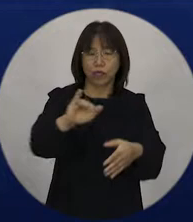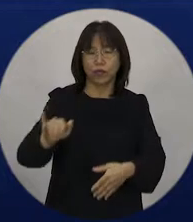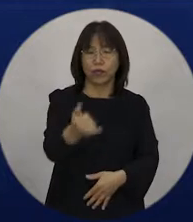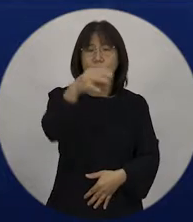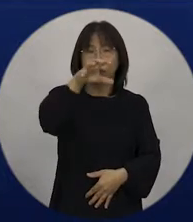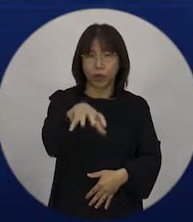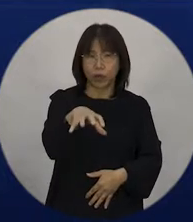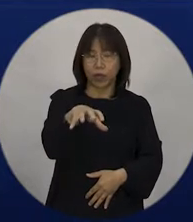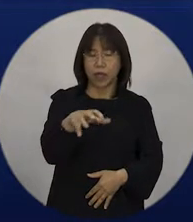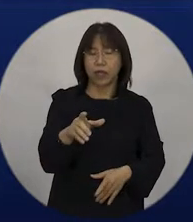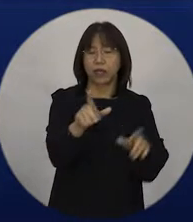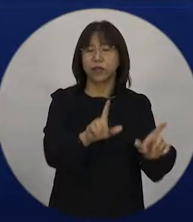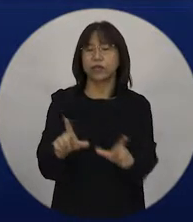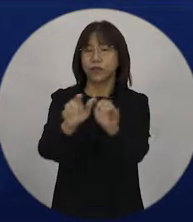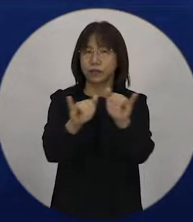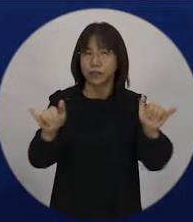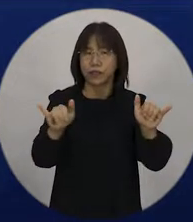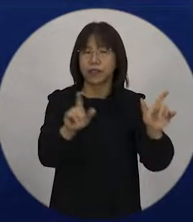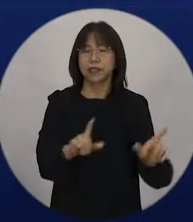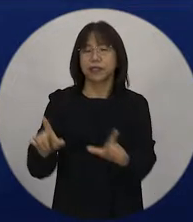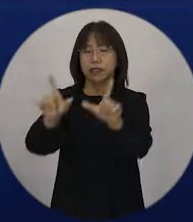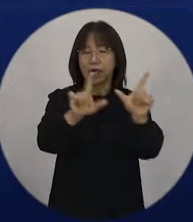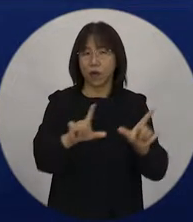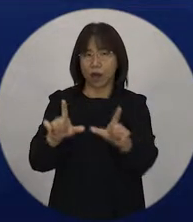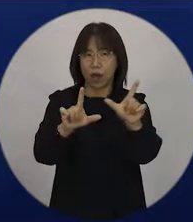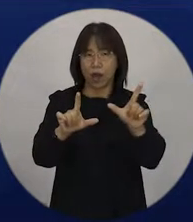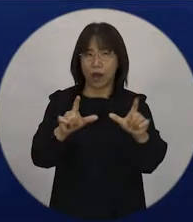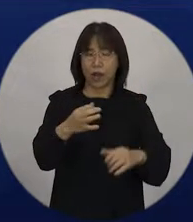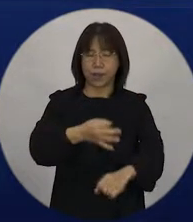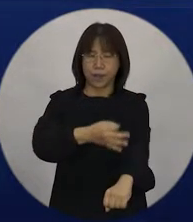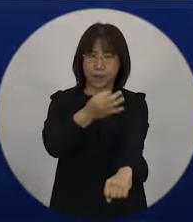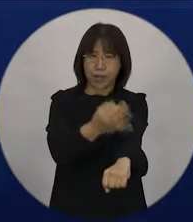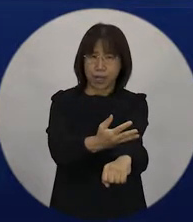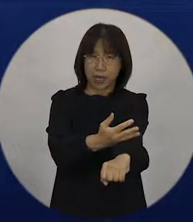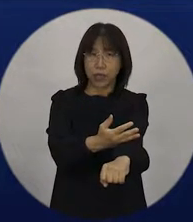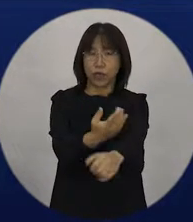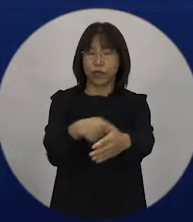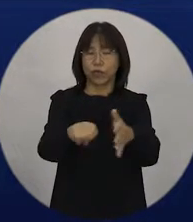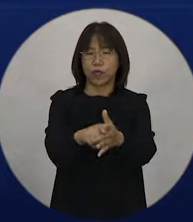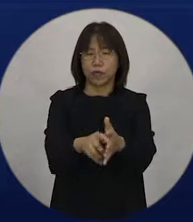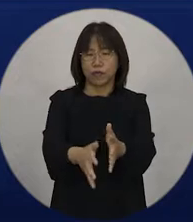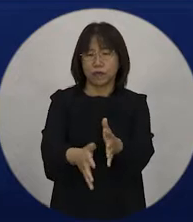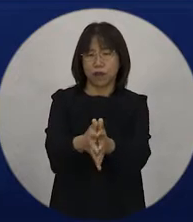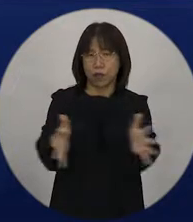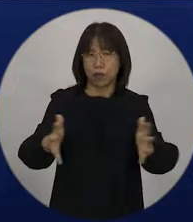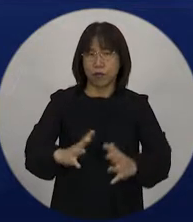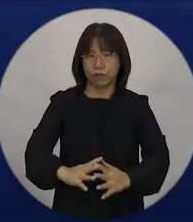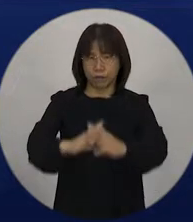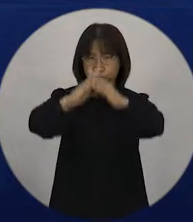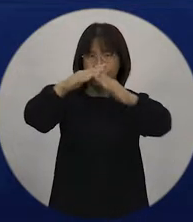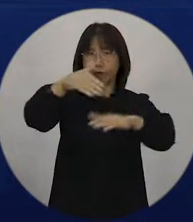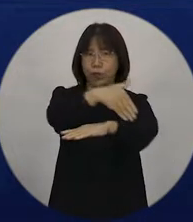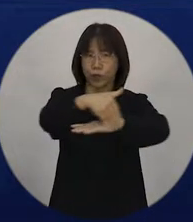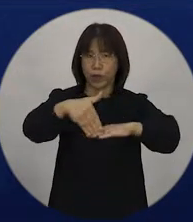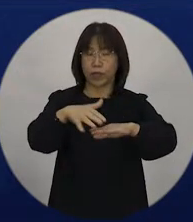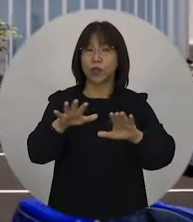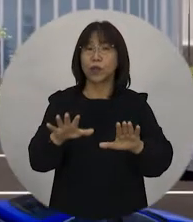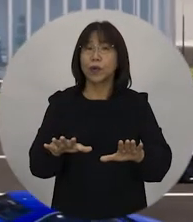269억여 원을 들여 공항동에 구민들의 생활 기반 시설들을 하나로 모은 복합시설을 건립할